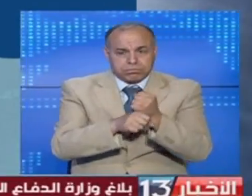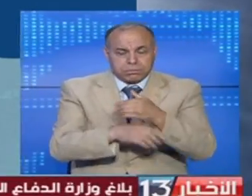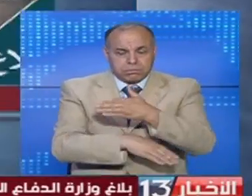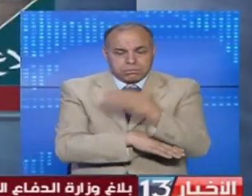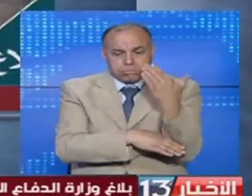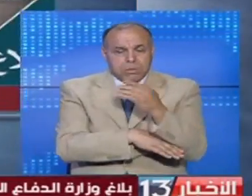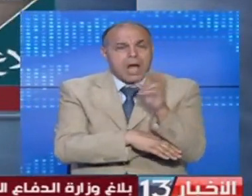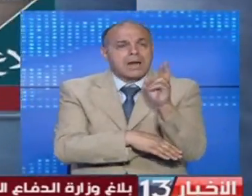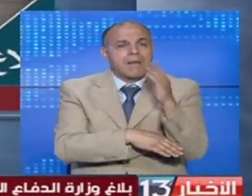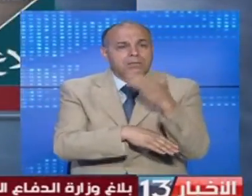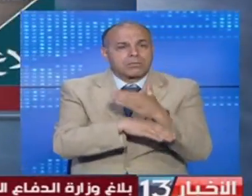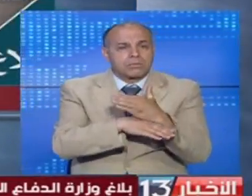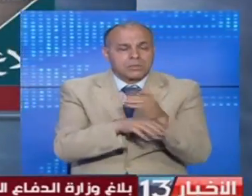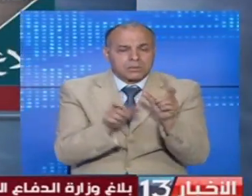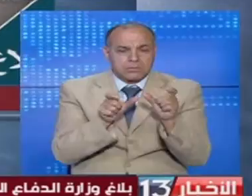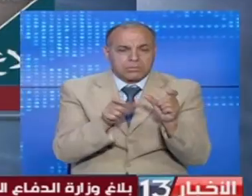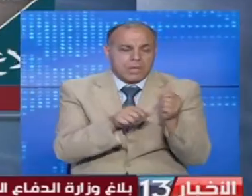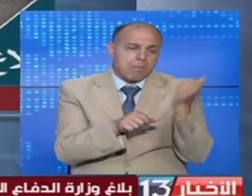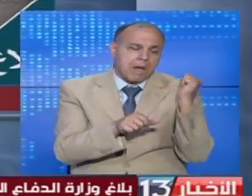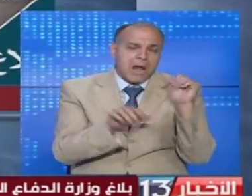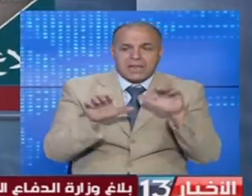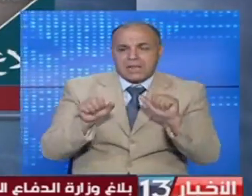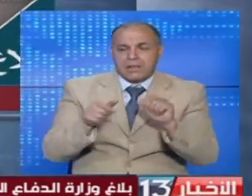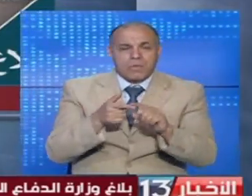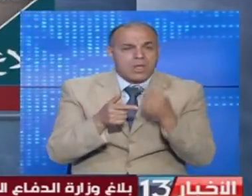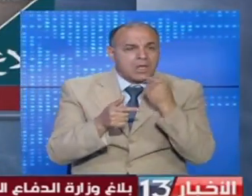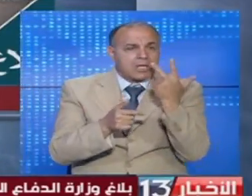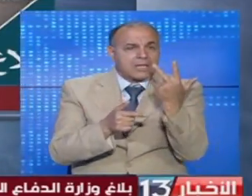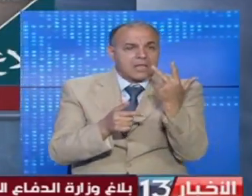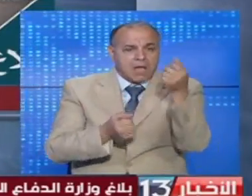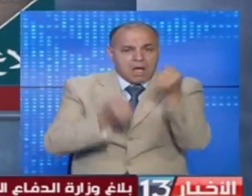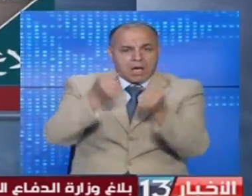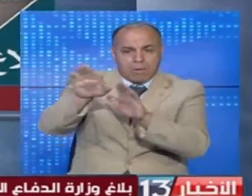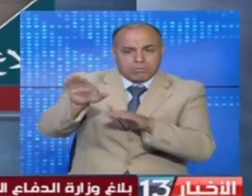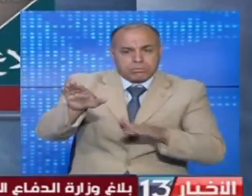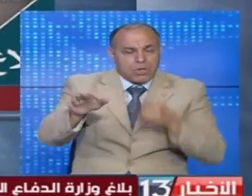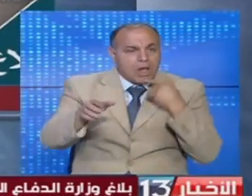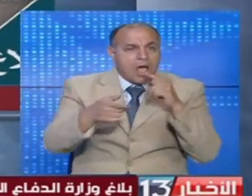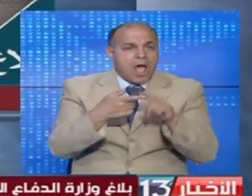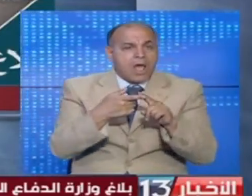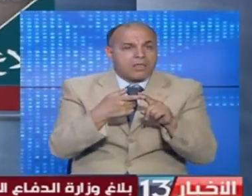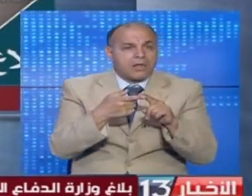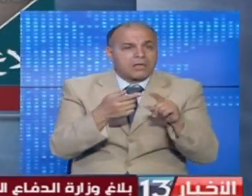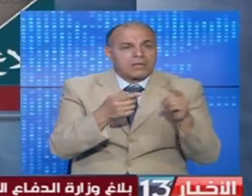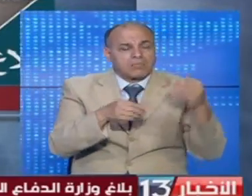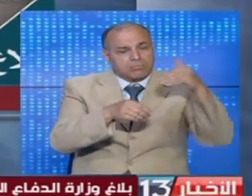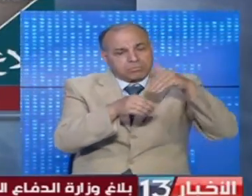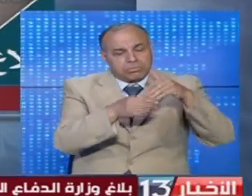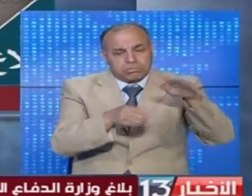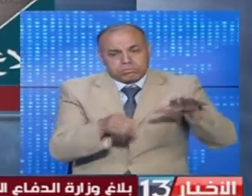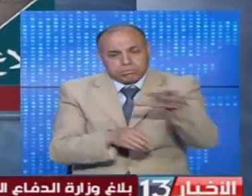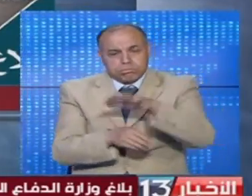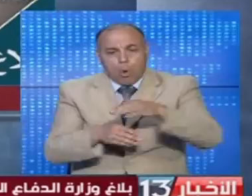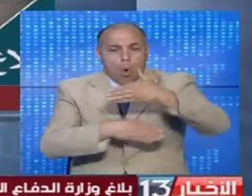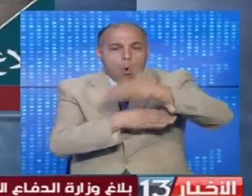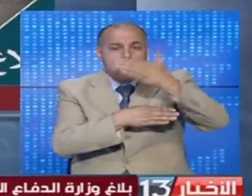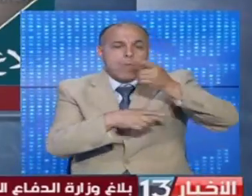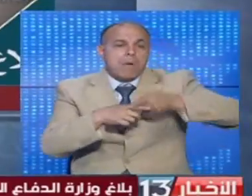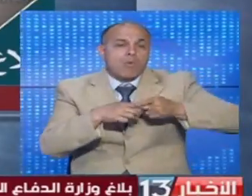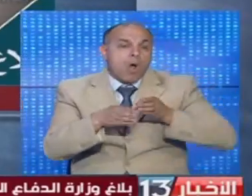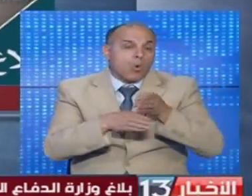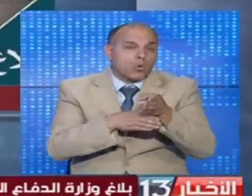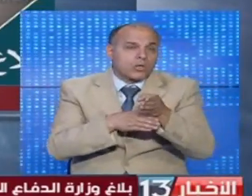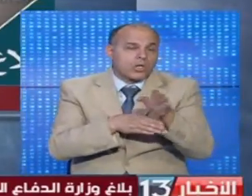مدى رصدت مساء امس الثلاثاء ثلاث سيارات كانت تنتقل داخل المنطقه الحدوديه العازله